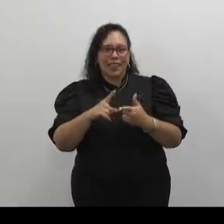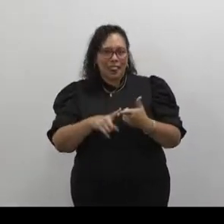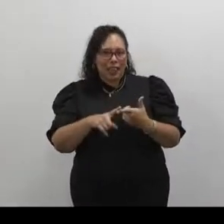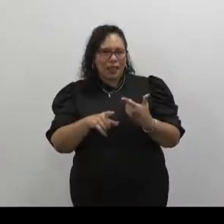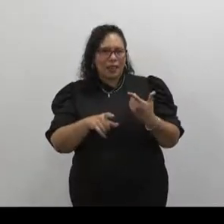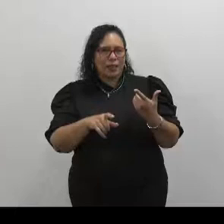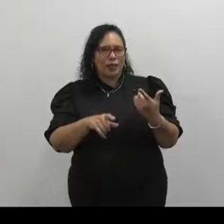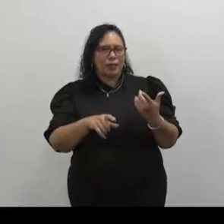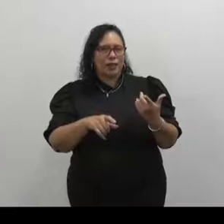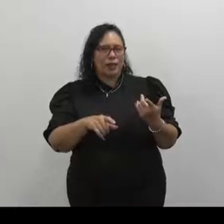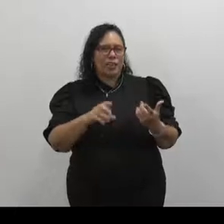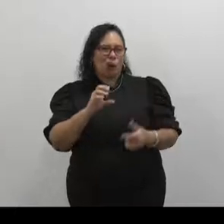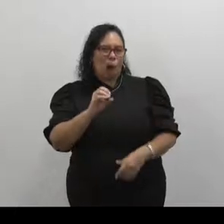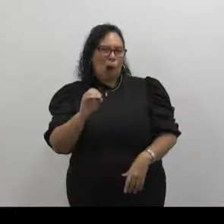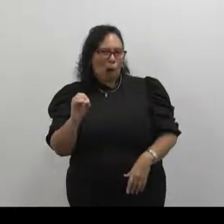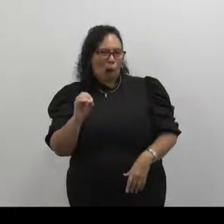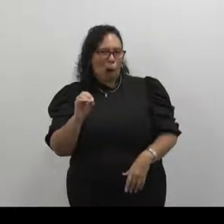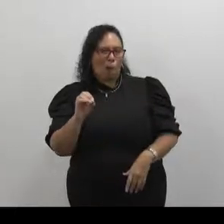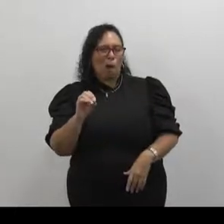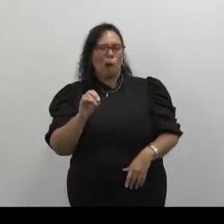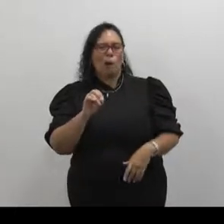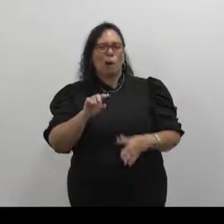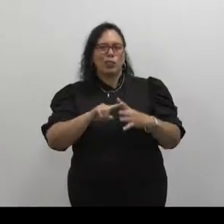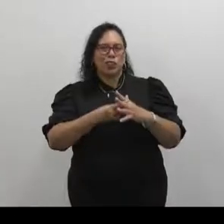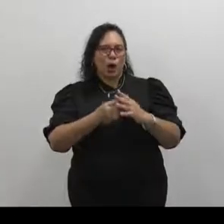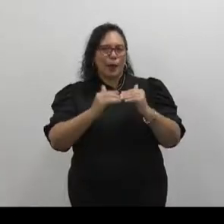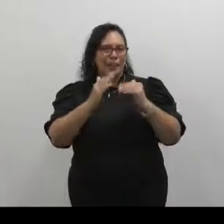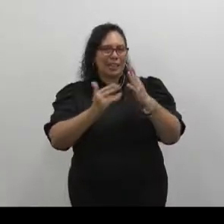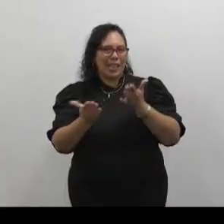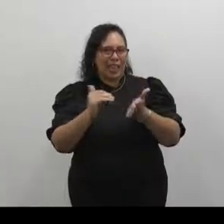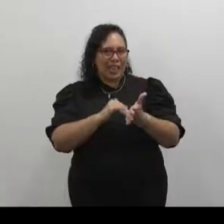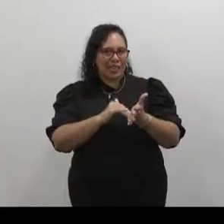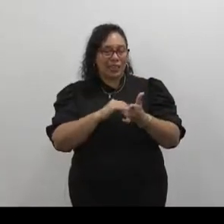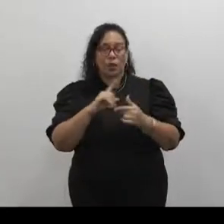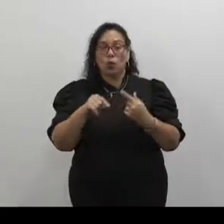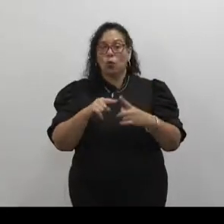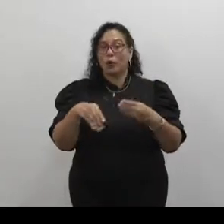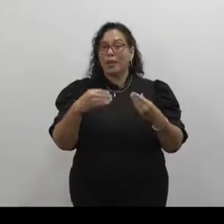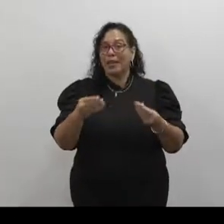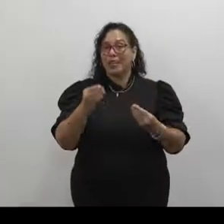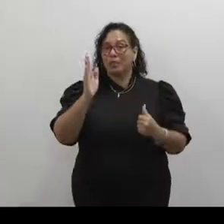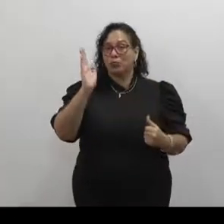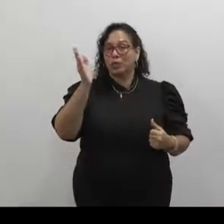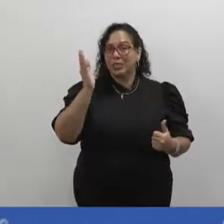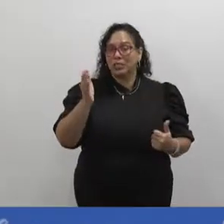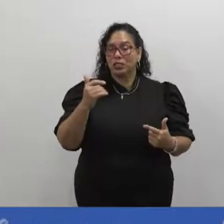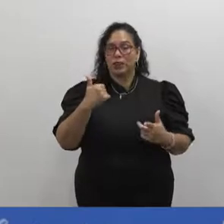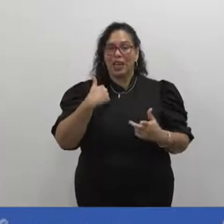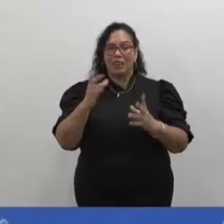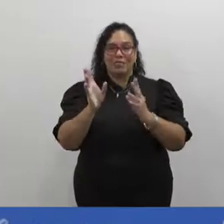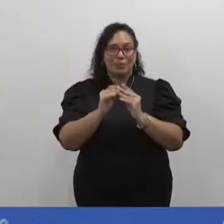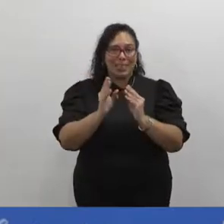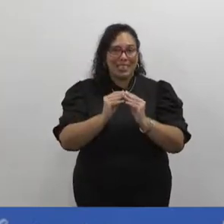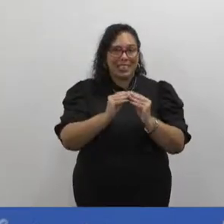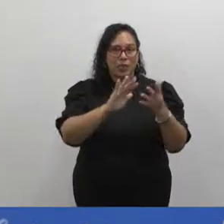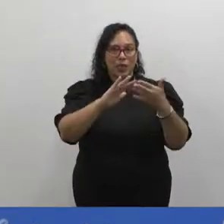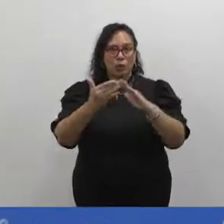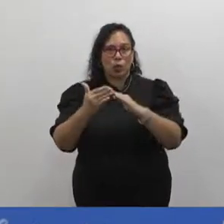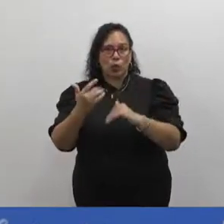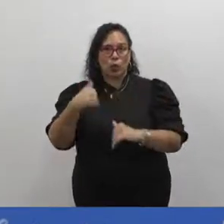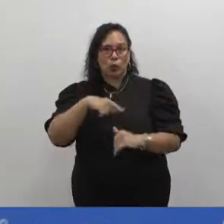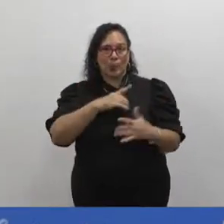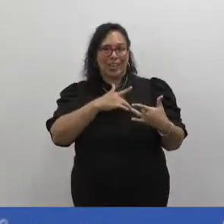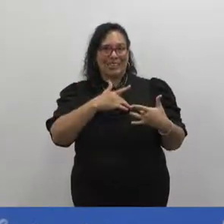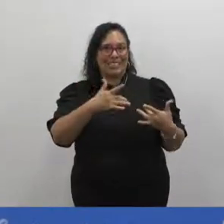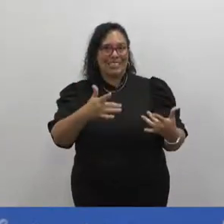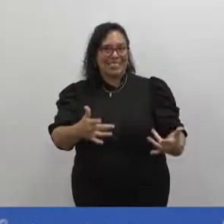sập ở trăm bòn bảy sai sập những ban chun mốc vậy để những ban bắt bằng hai tăng ở này giờ bây giờ tập